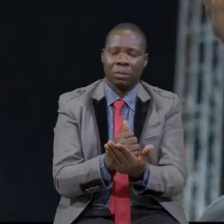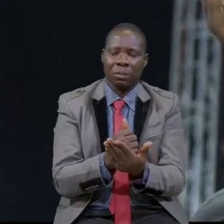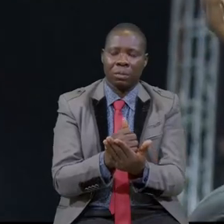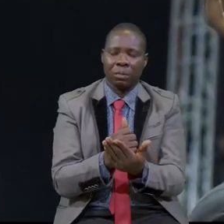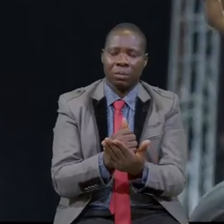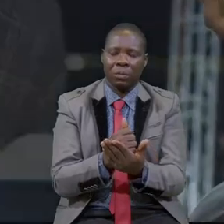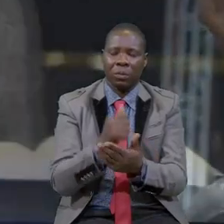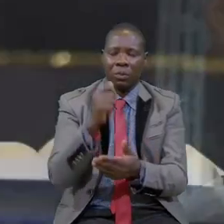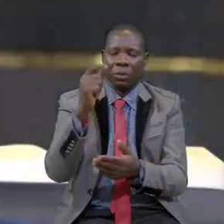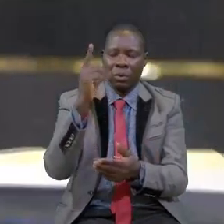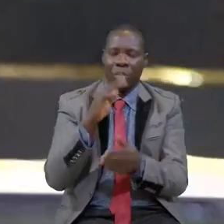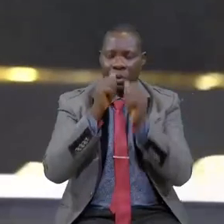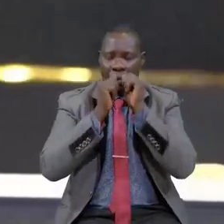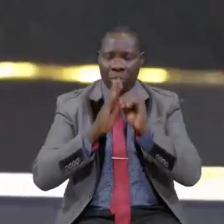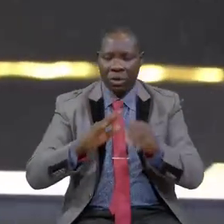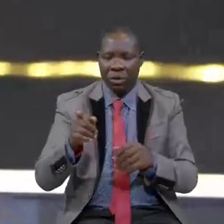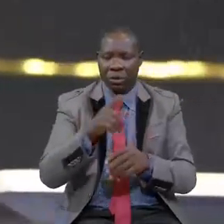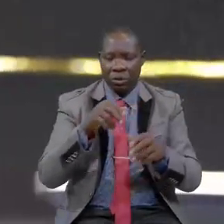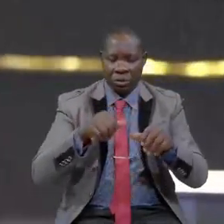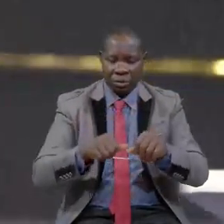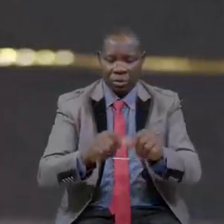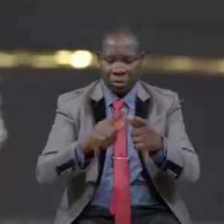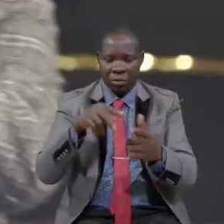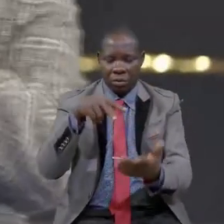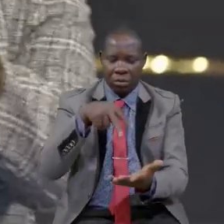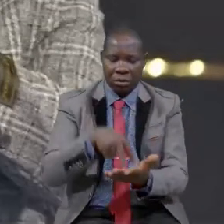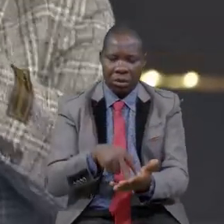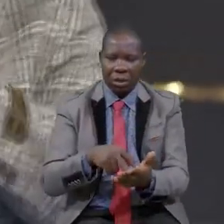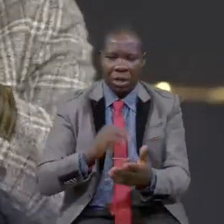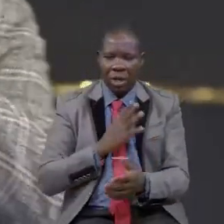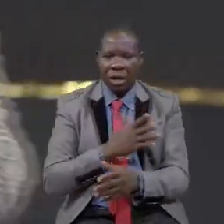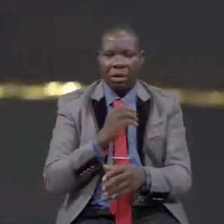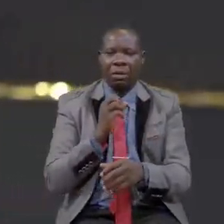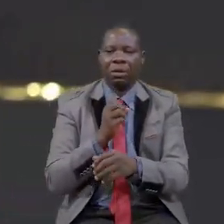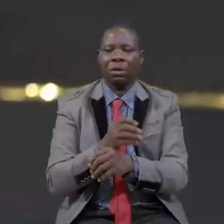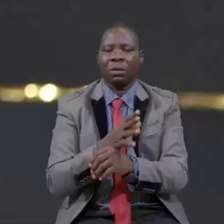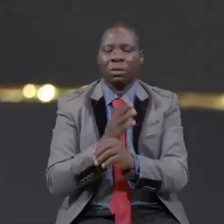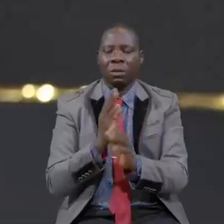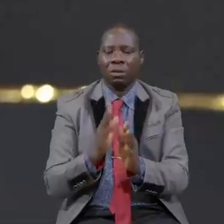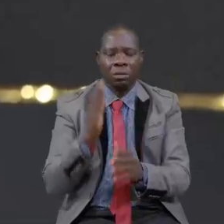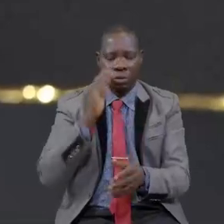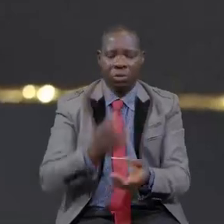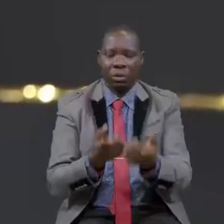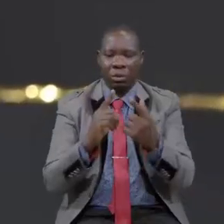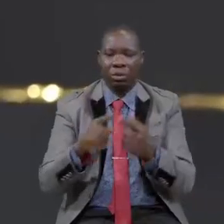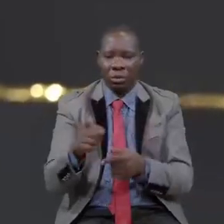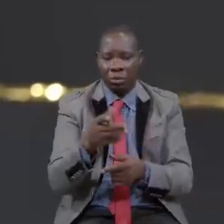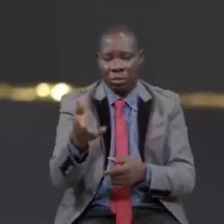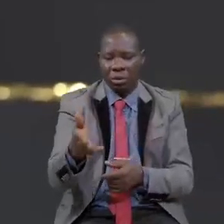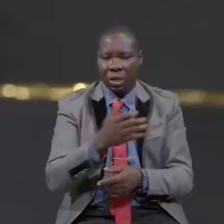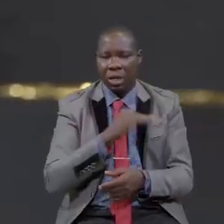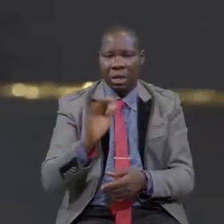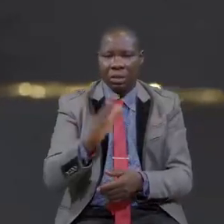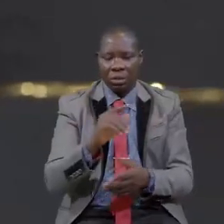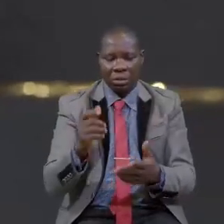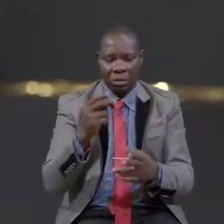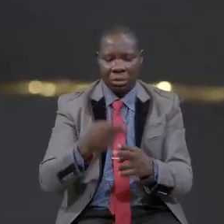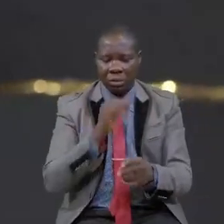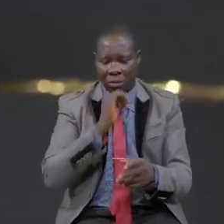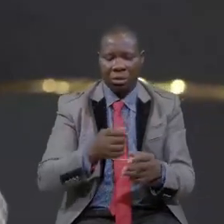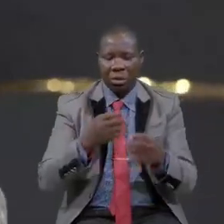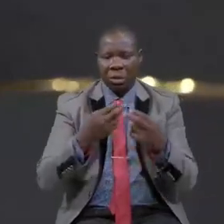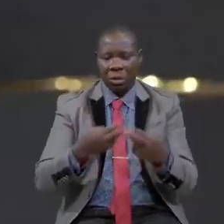Que Dieu vous bénisse, toujours debout. Nos conseillers viendront vers vous là-bas. Et ton nom est